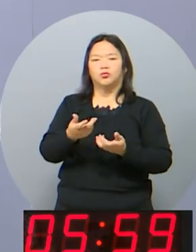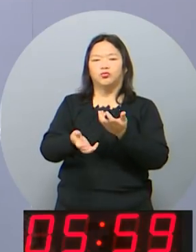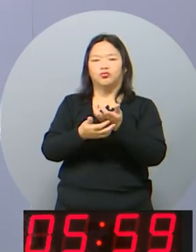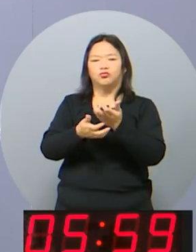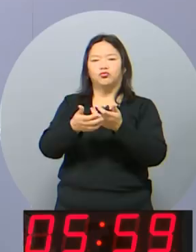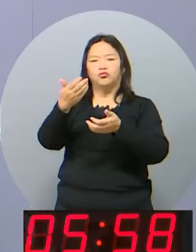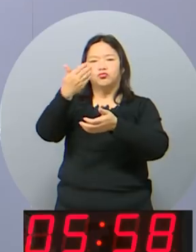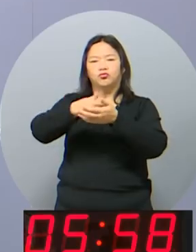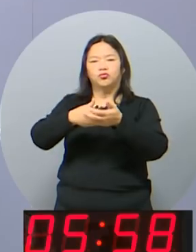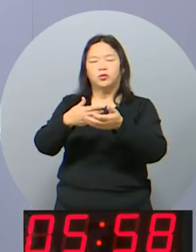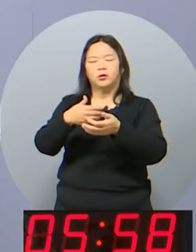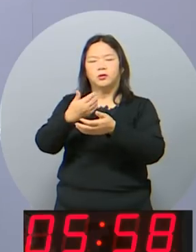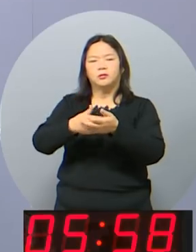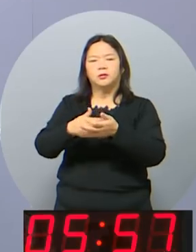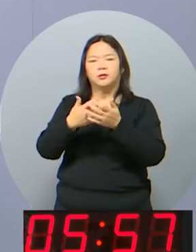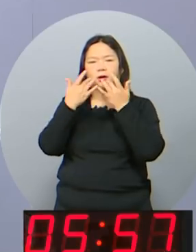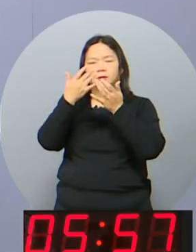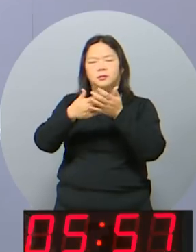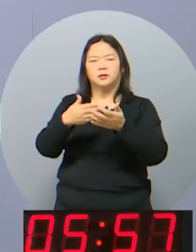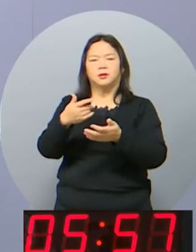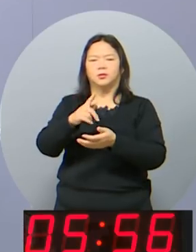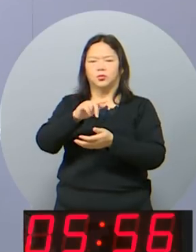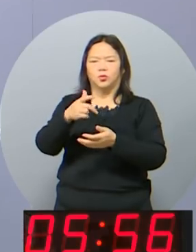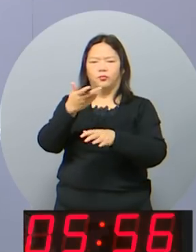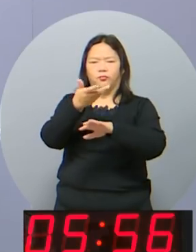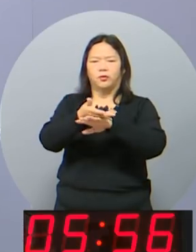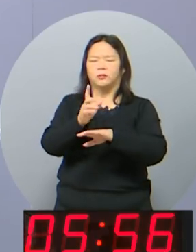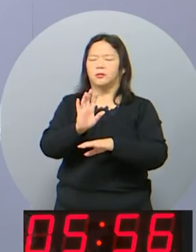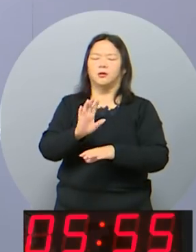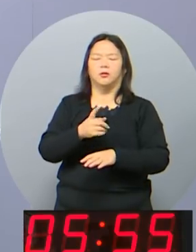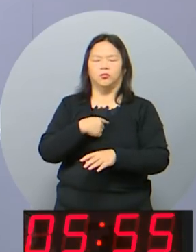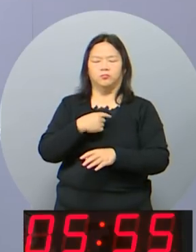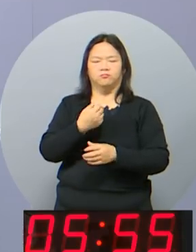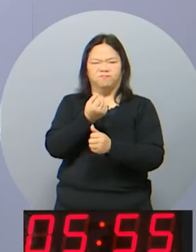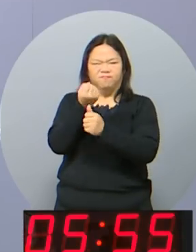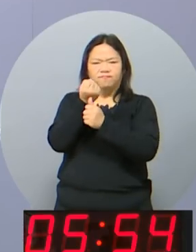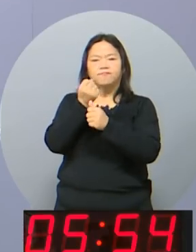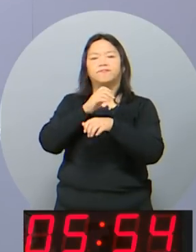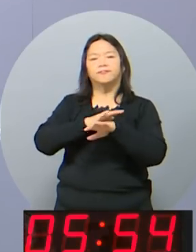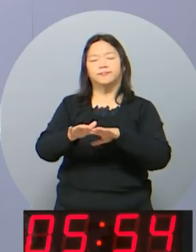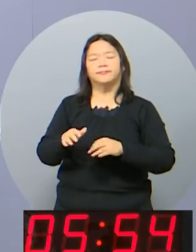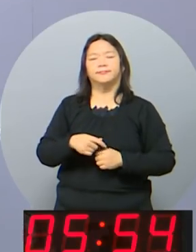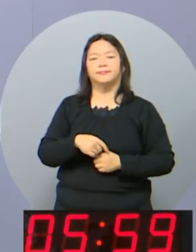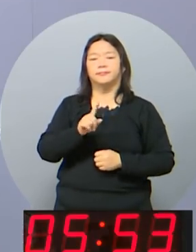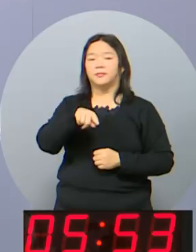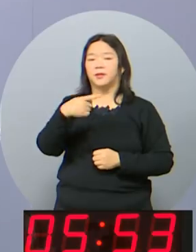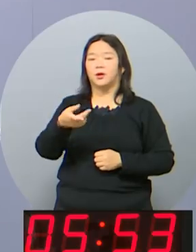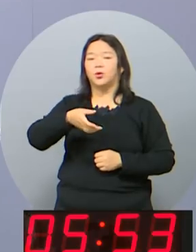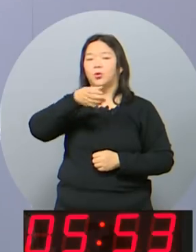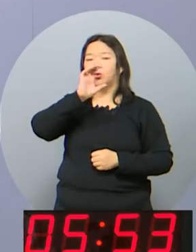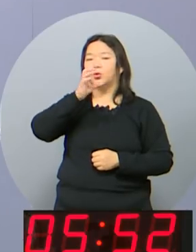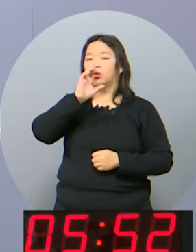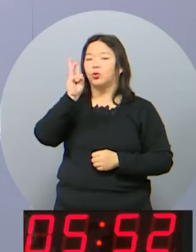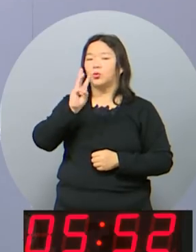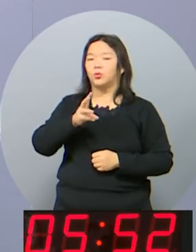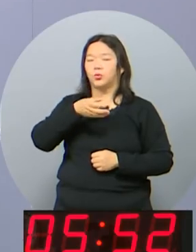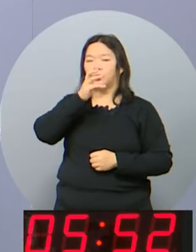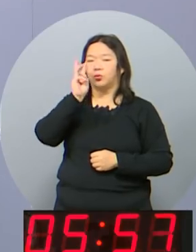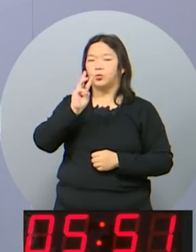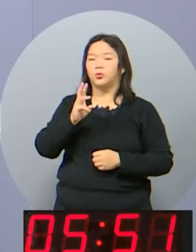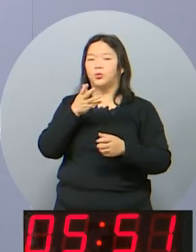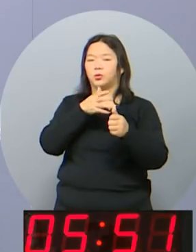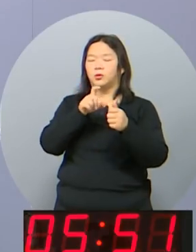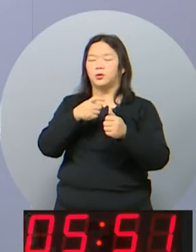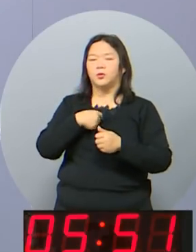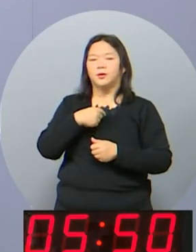个设施哦，立香一定会全力的来把关。再说来我们的饮水问题。我非